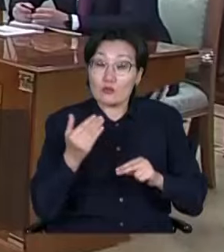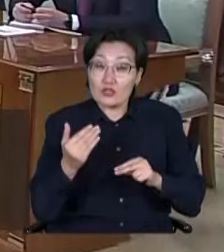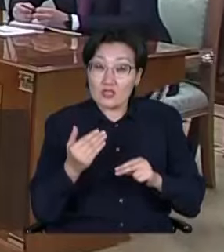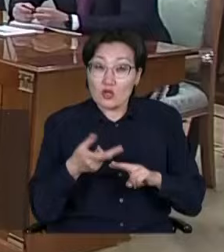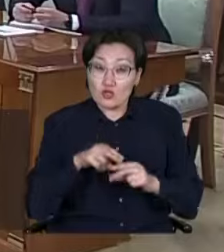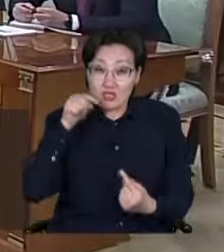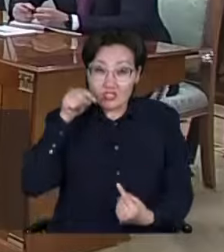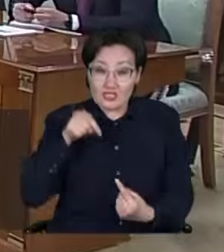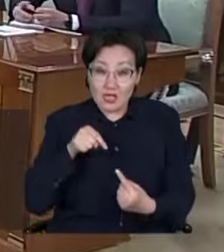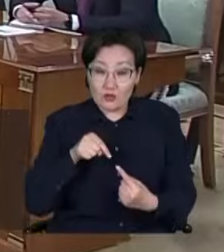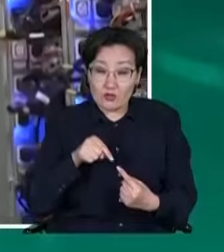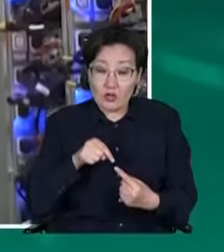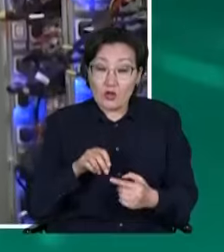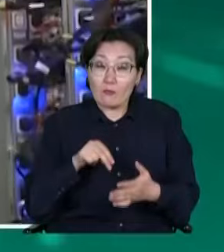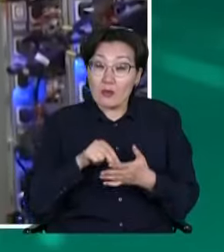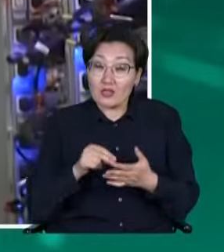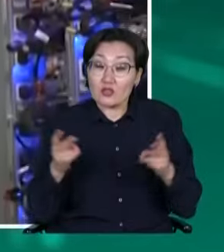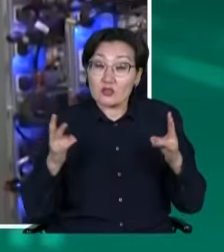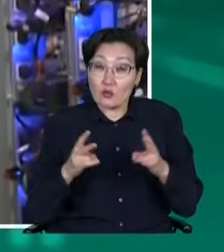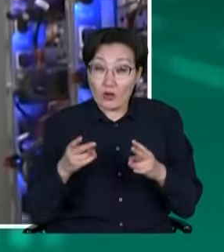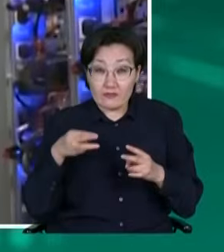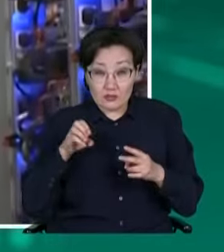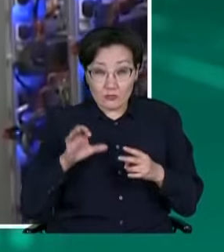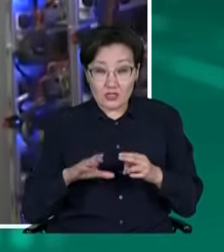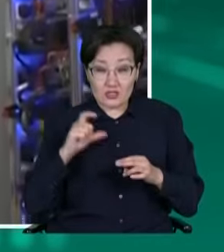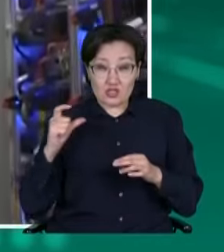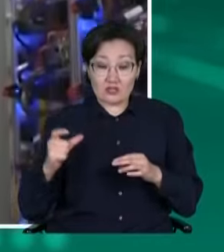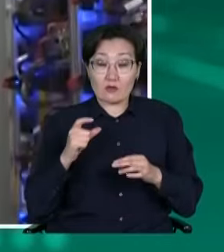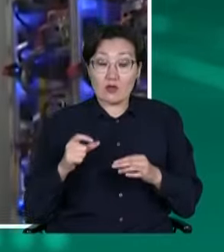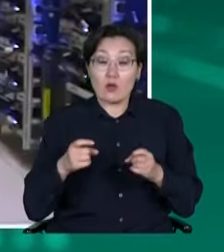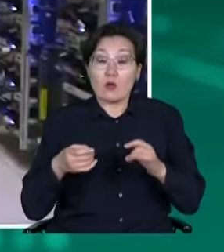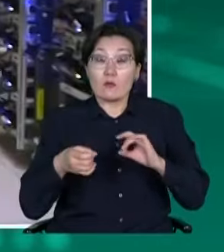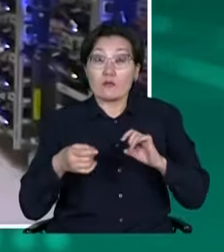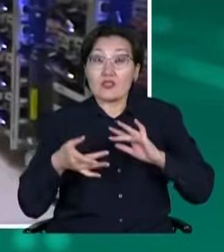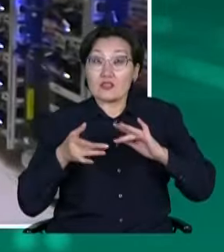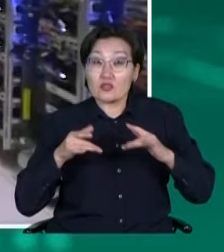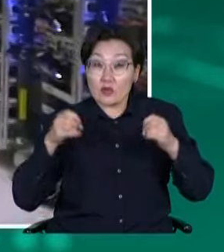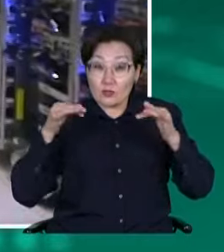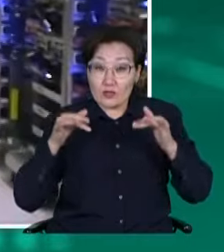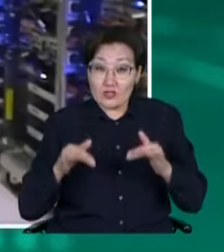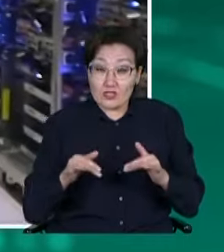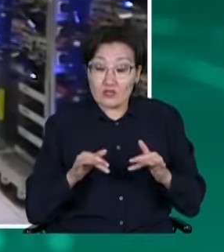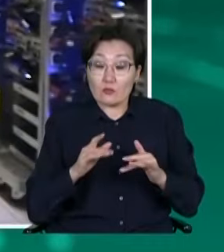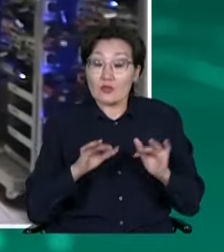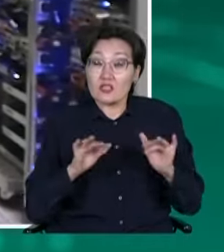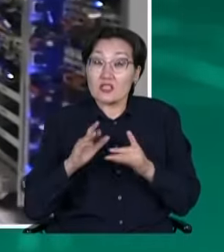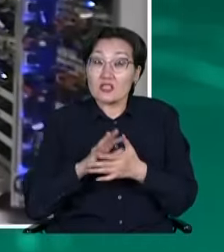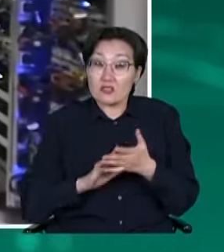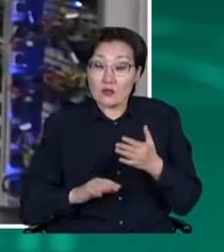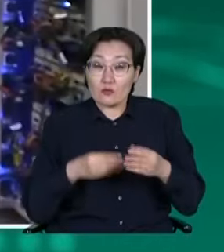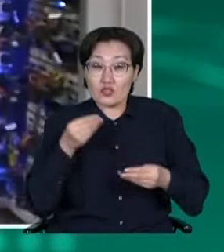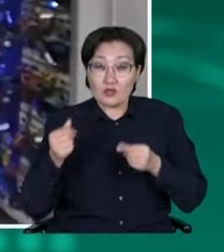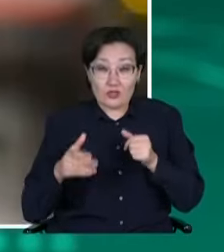соған сәйкес бағалану керек. Қасым Жомарт Тоқаев экономиканы цифрландыру ісін жалғастыру және жасанды